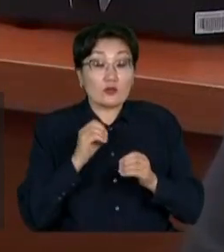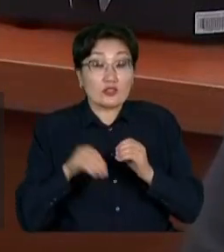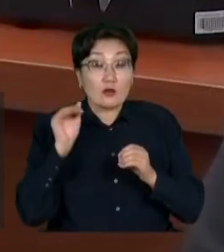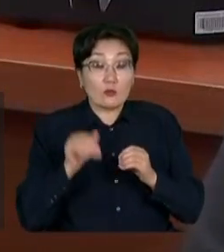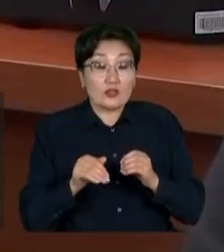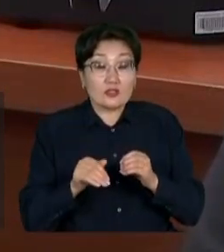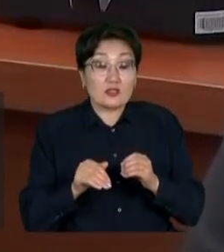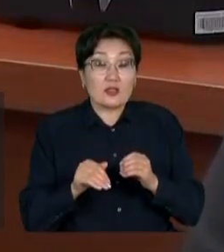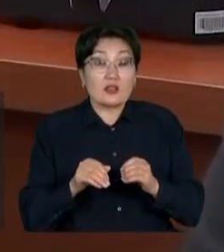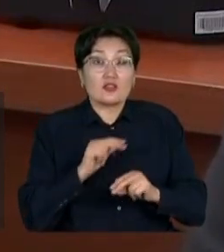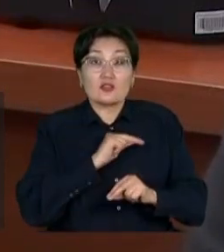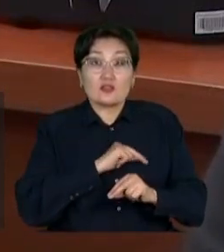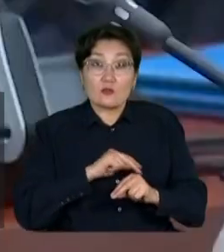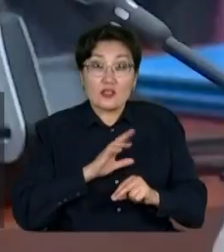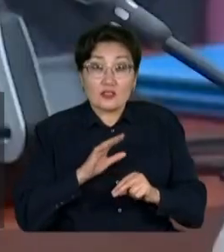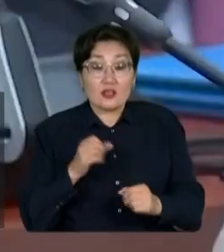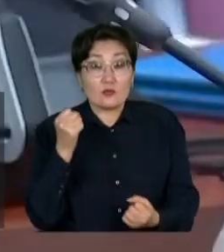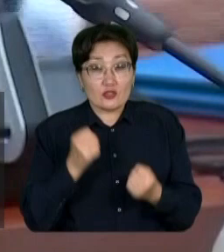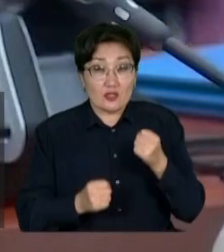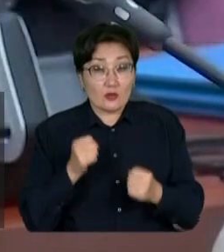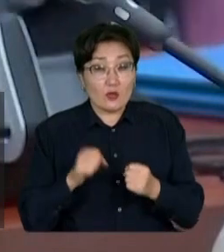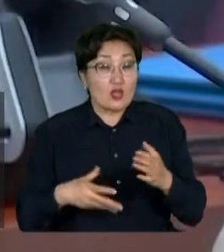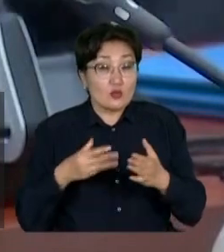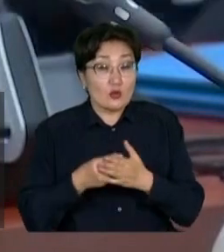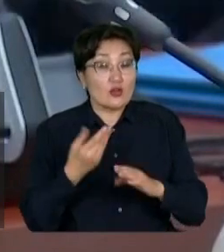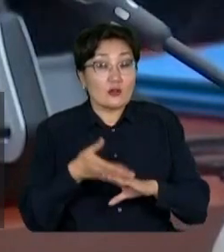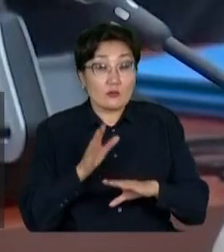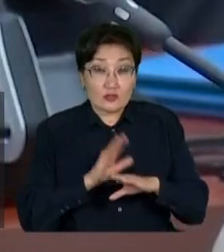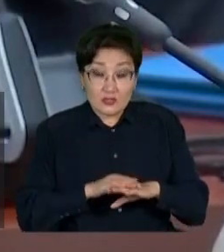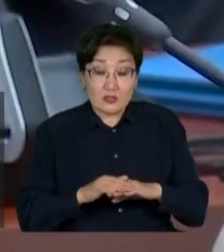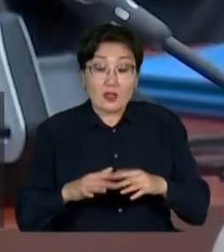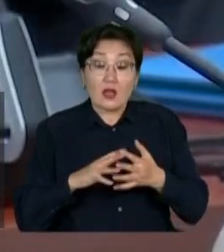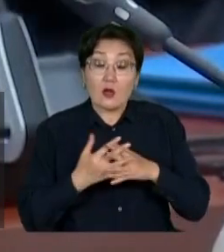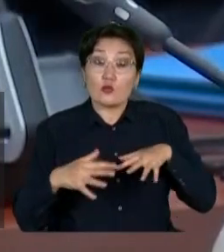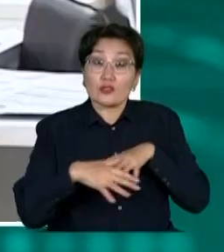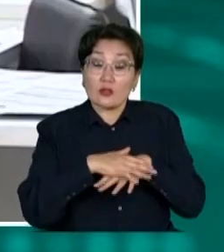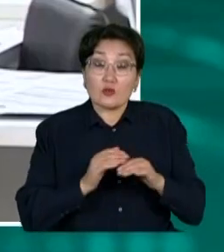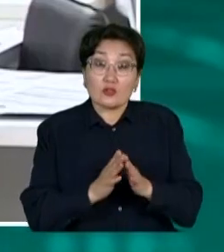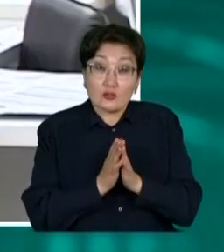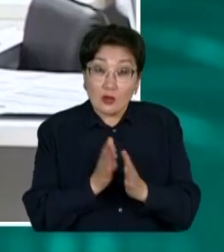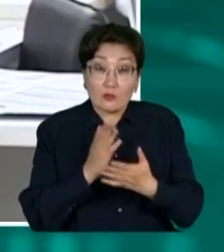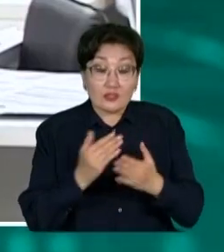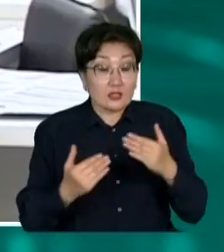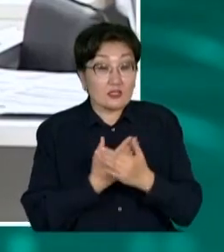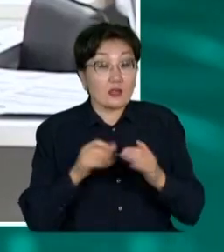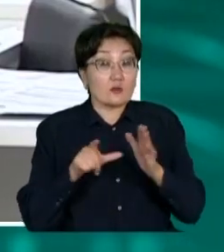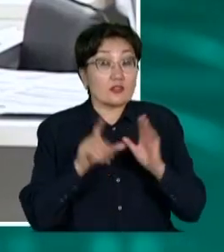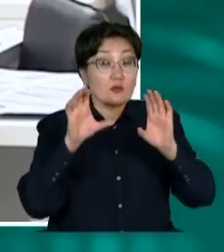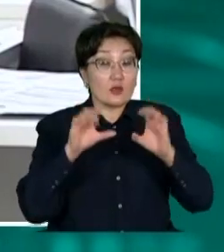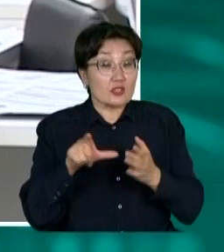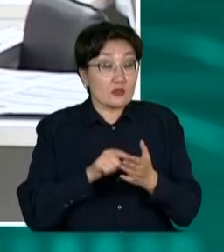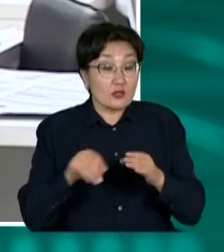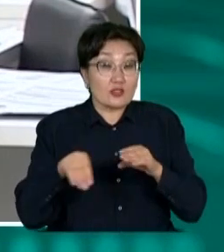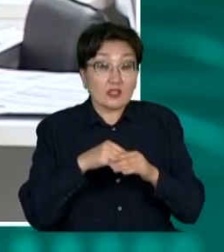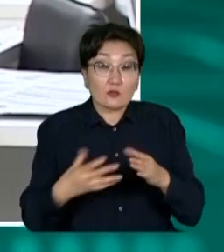тұрса, істемейтін машинеге ол қиын ғой, ауыртпашылық дейді. Бұл ауыл тұрғындарының өтініштері болып келгендіктен. Жаңа салық кодексінде зейнетақы